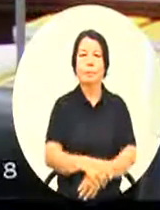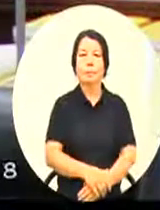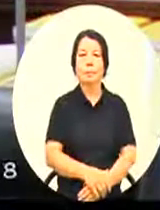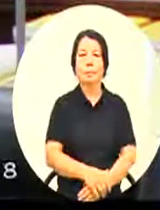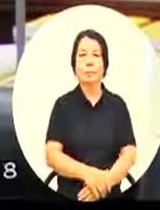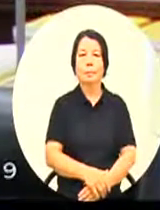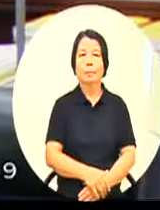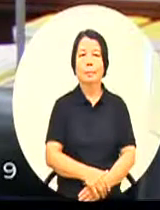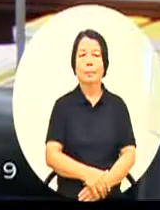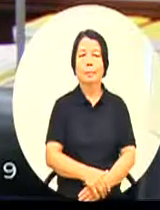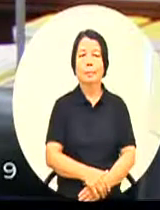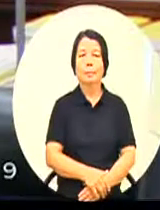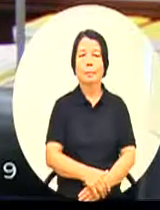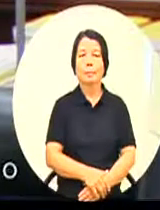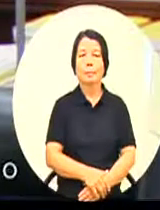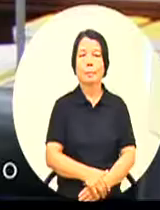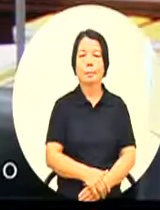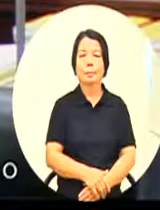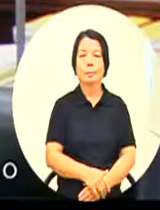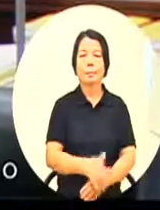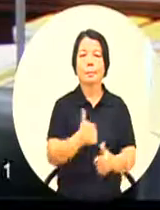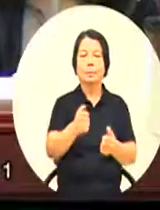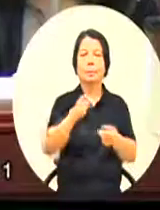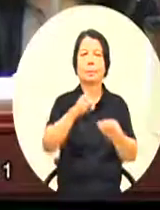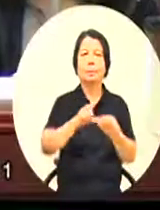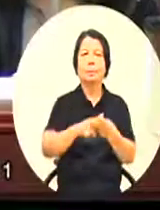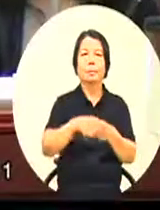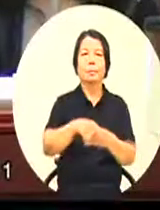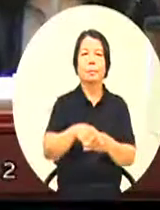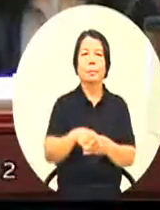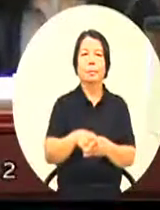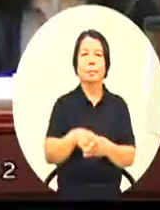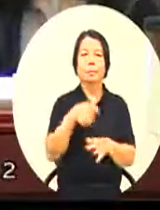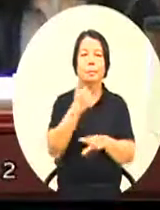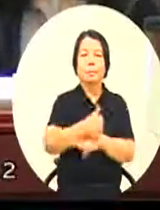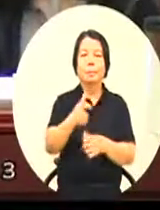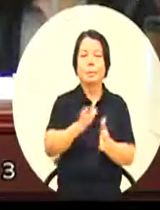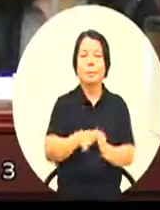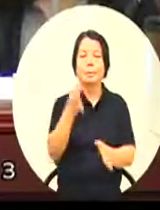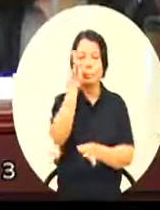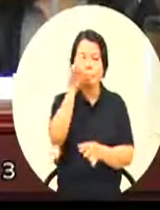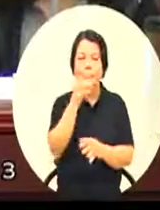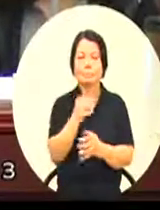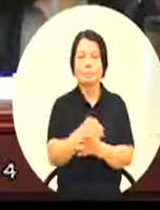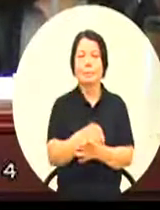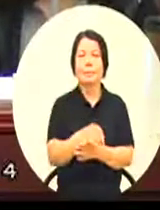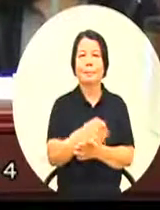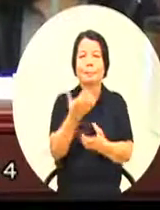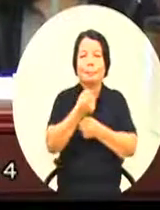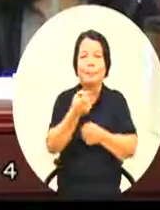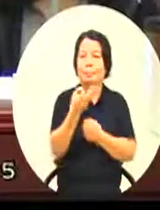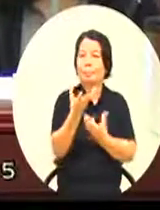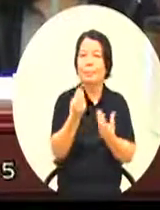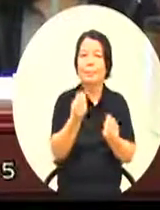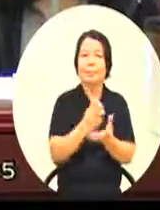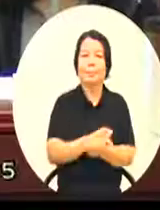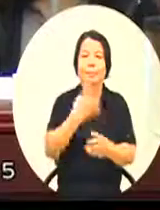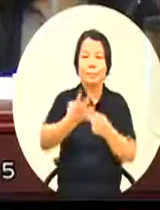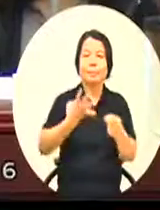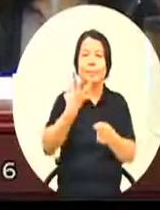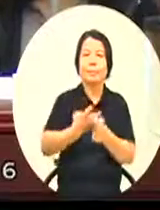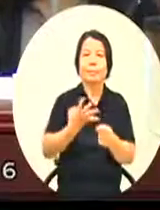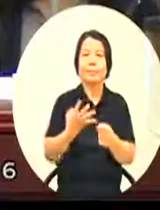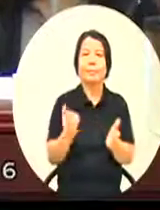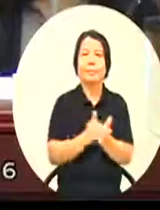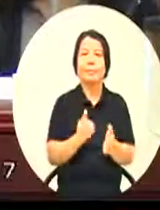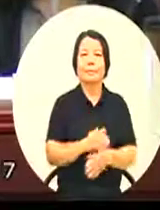回答。 谢谢主，谢谢。 还是找不到钱？ 其实我们、 四年了。 啊，四年。